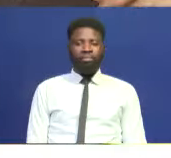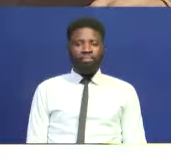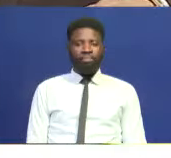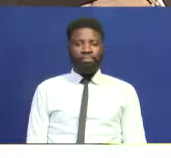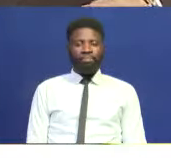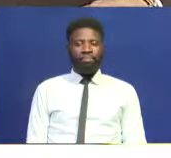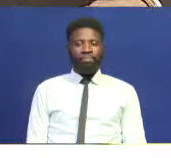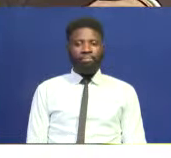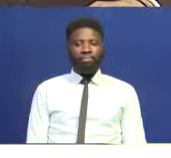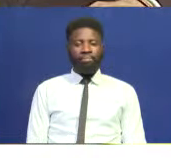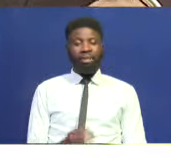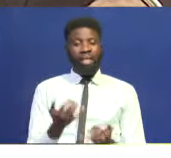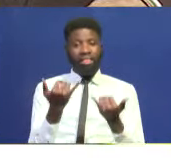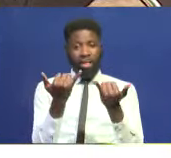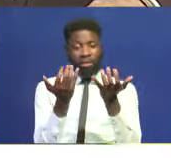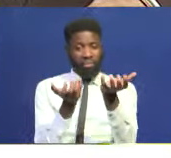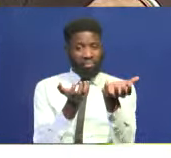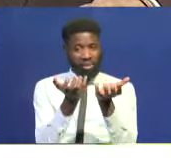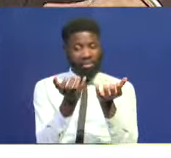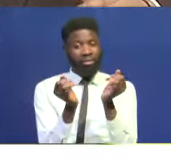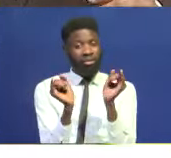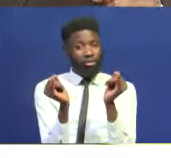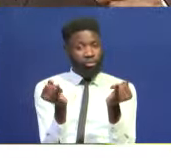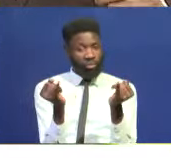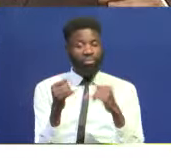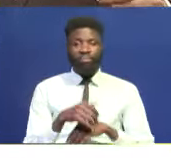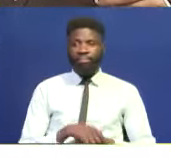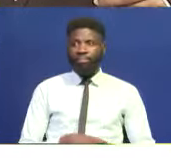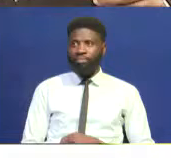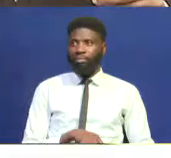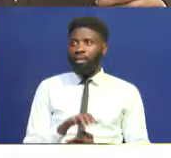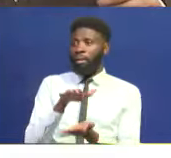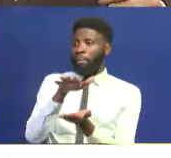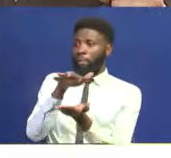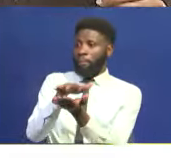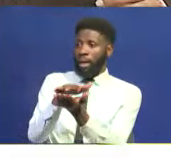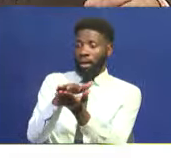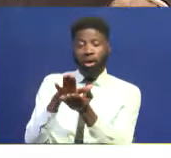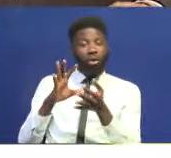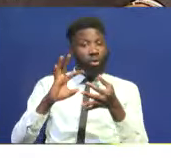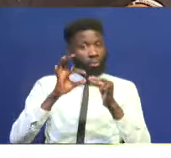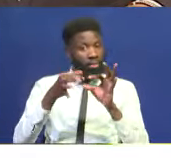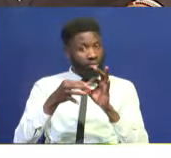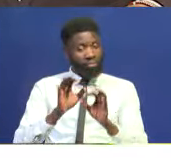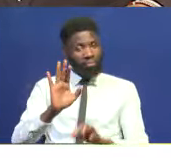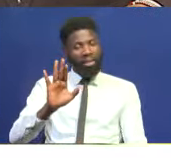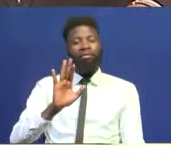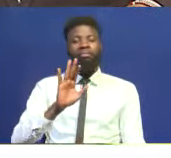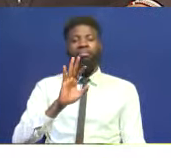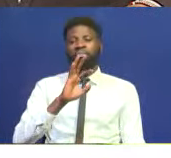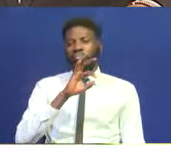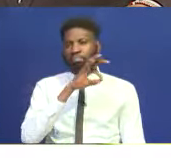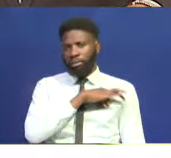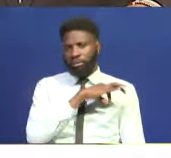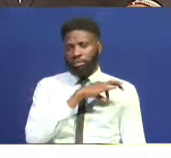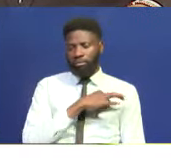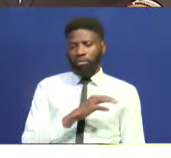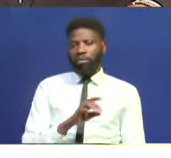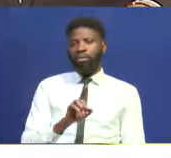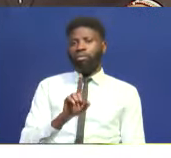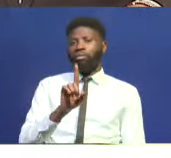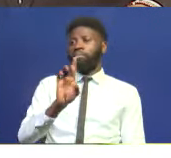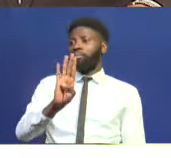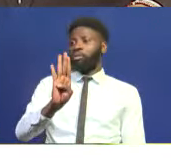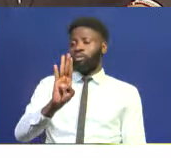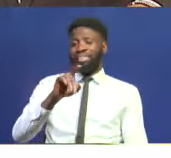Na mtazamaji, tukiingia katika safu ya biashara, benki ya Cooperative ilinakili faida ya shilingi bilioni baada ya kulipa ushuru katika